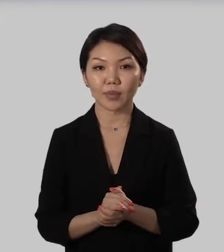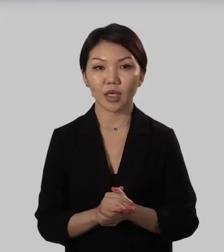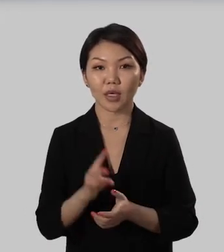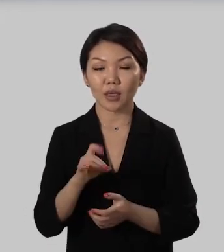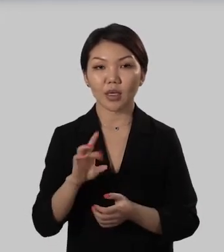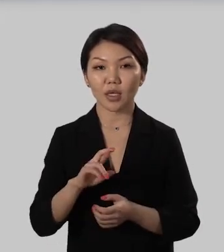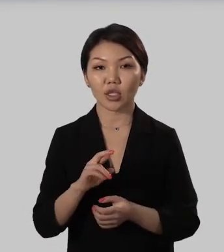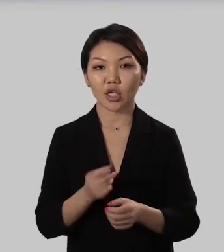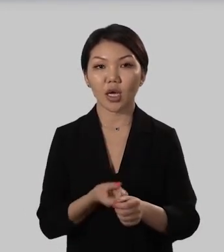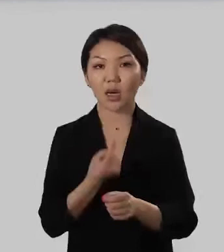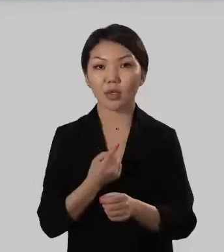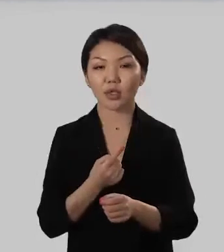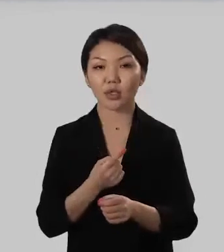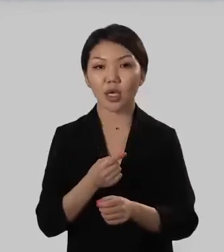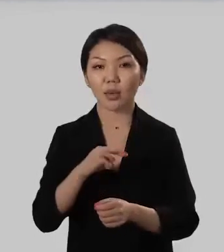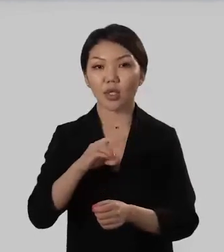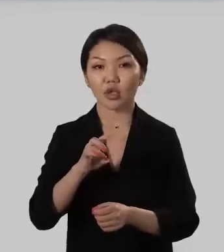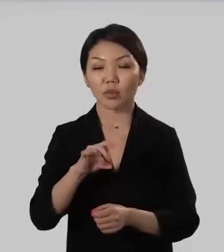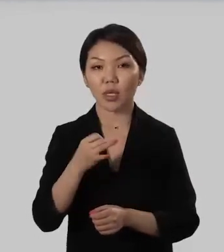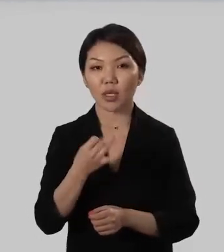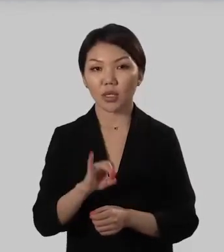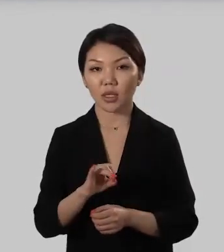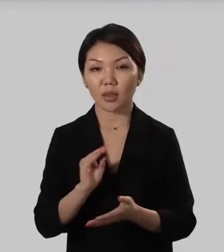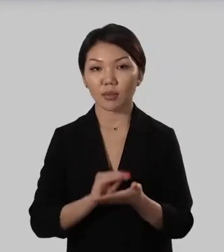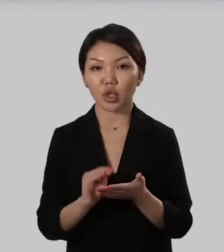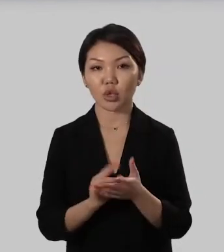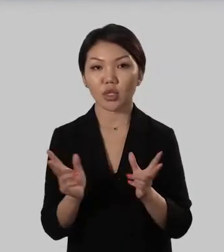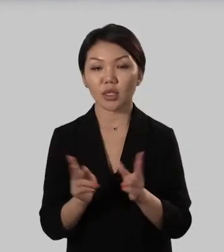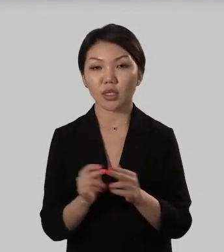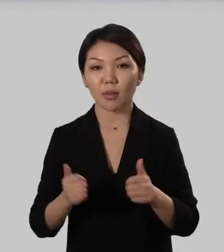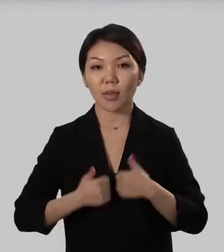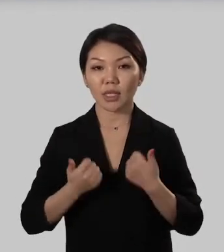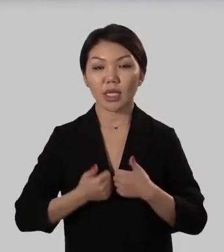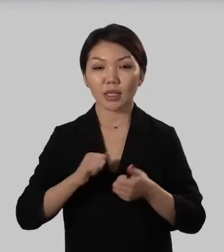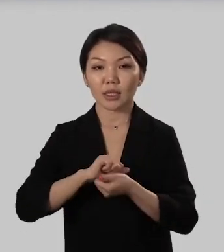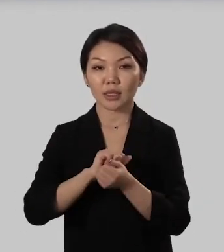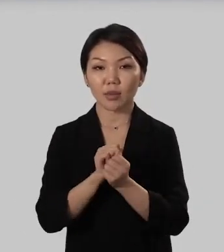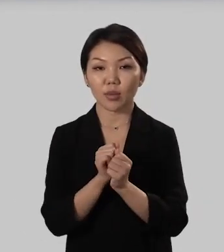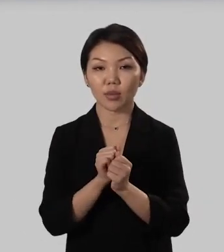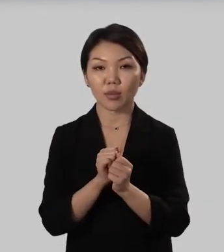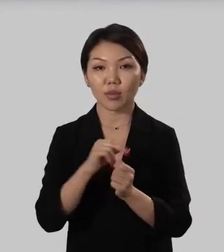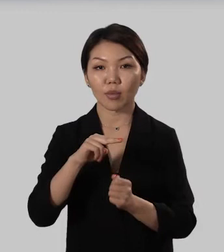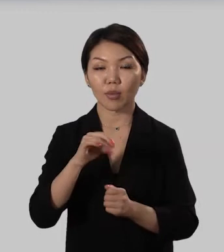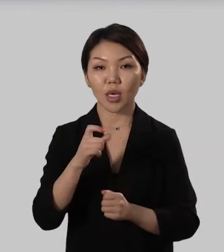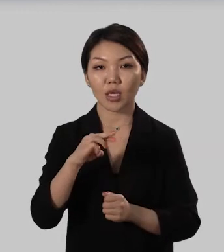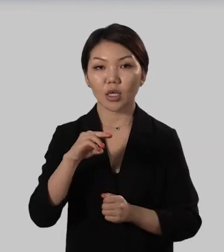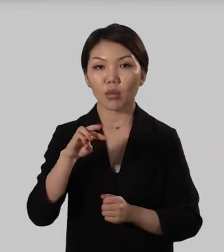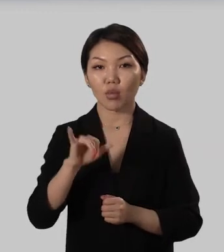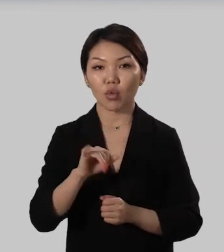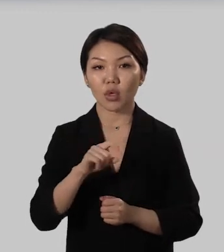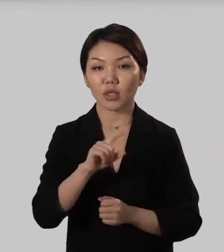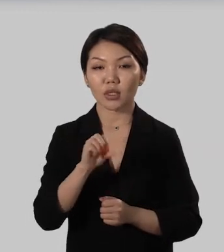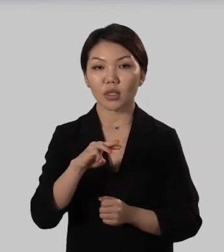наречие образованы от местоимений пишутся слитно постарайтесь их запомнить поэтому